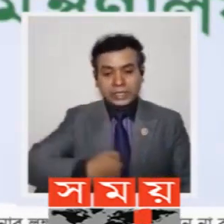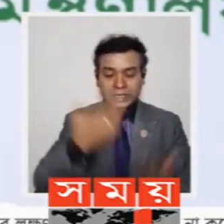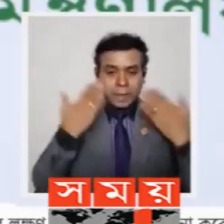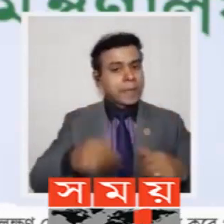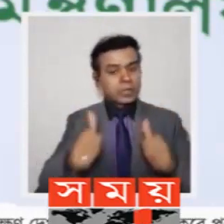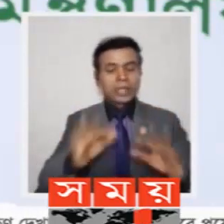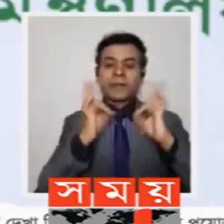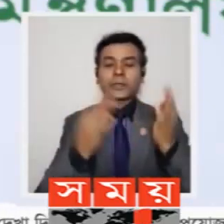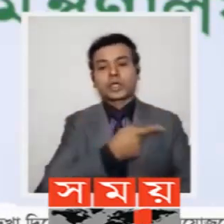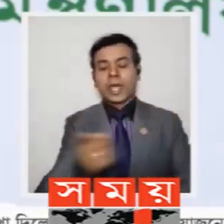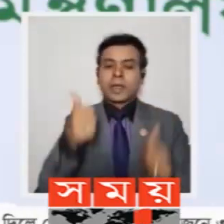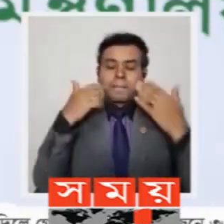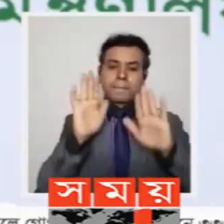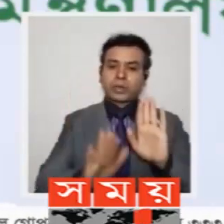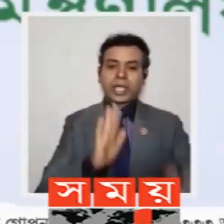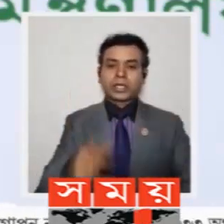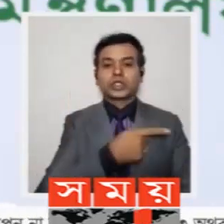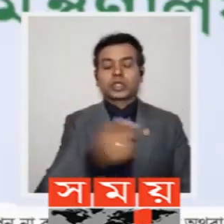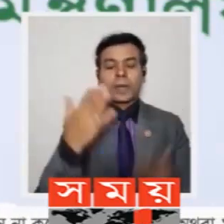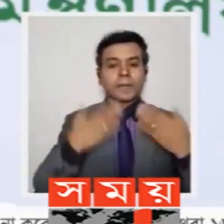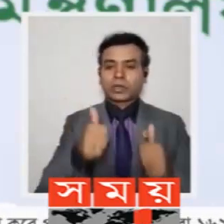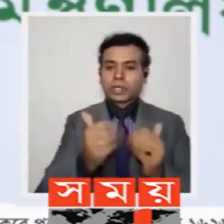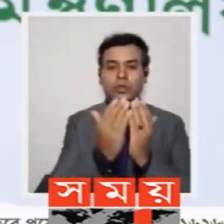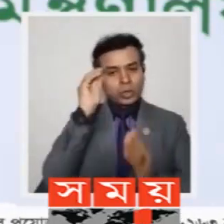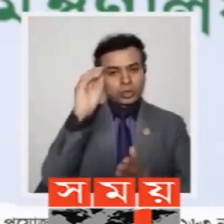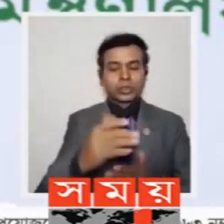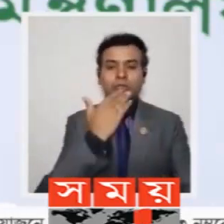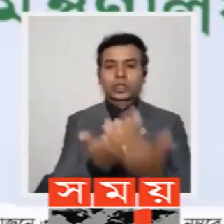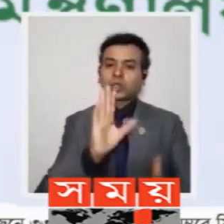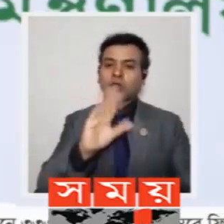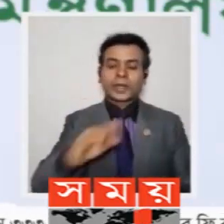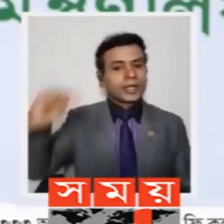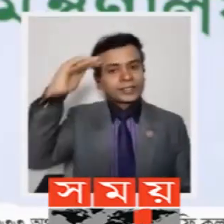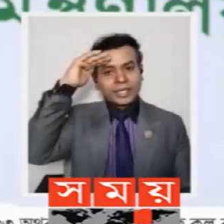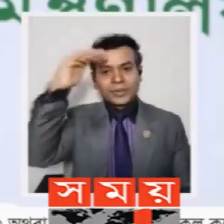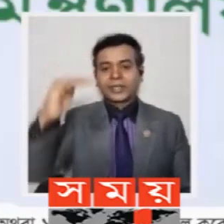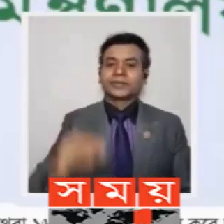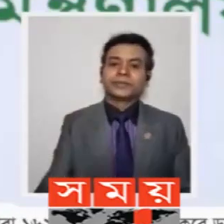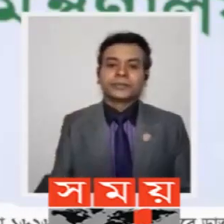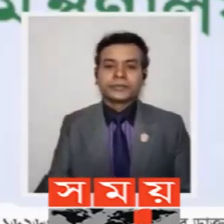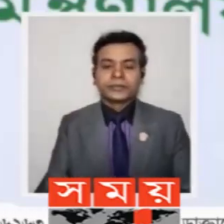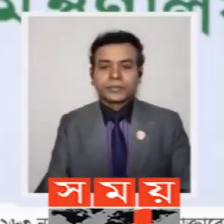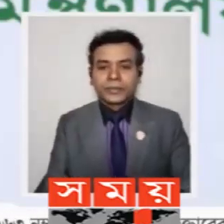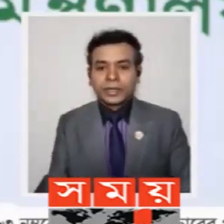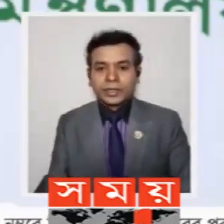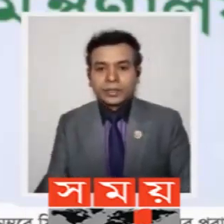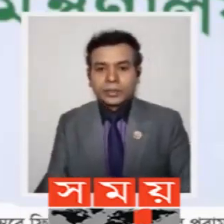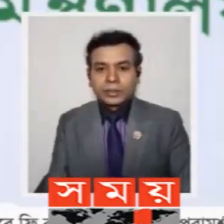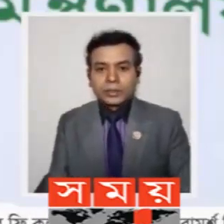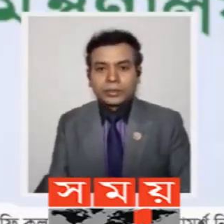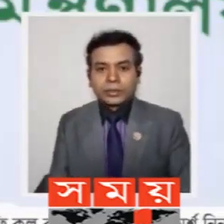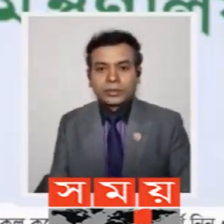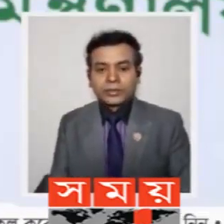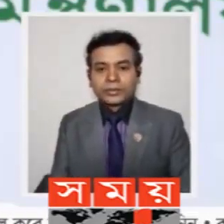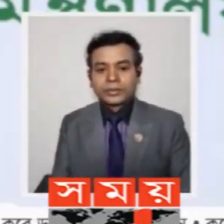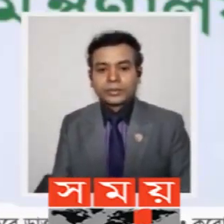সবাই স্বাস্থ্যবিধির প্রতি মনোযোগী থাকি, নিজেরা সুস্থ থাকি, পরিবারের সকলকে সুস্থ রাখি এ কামনা করছি, সবাই ভালো